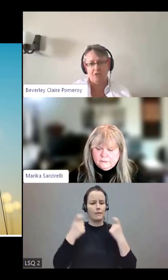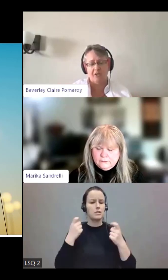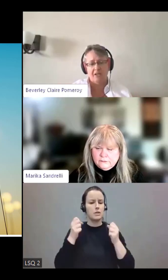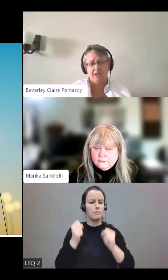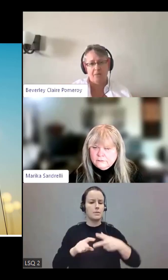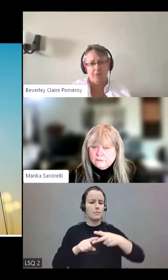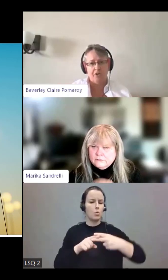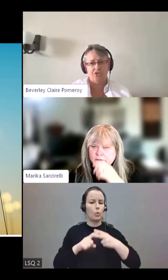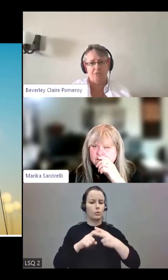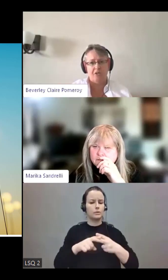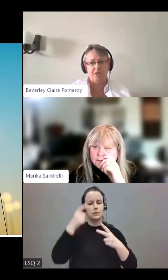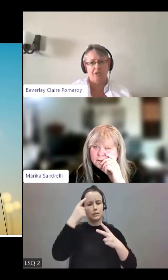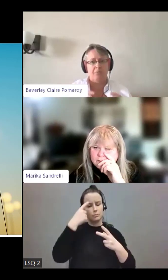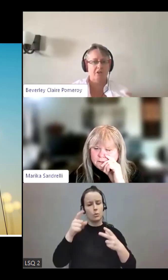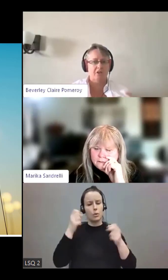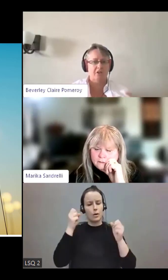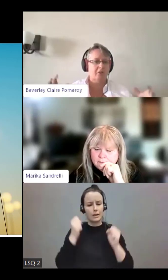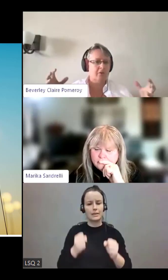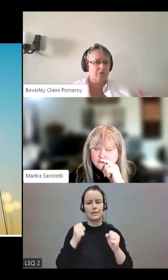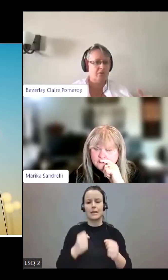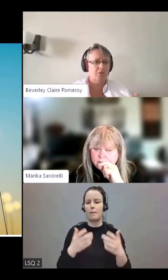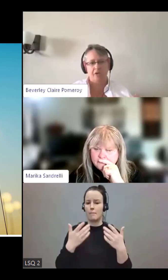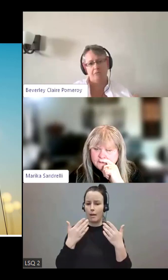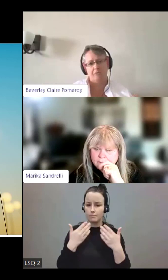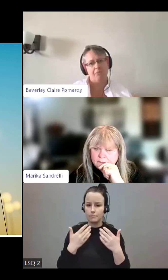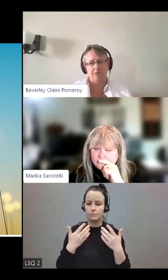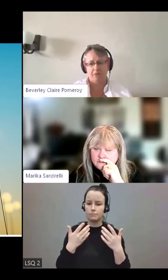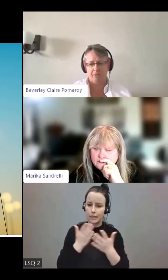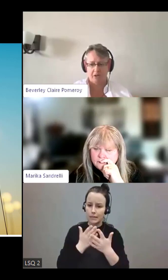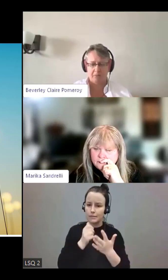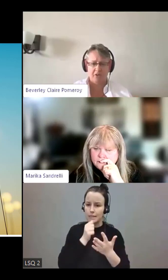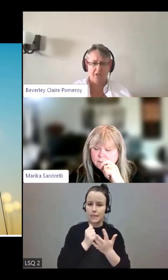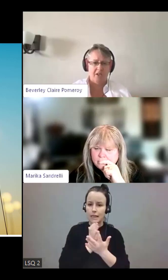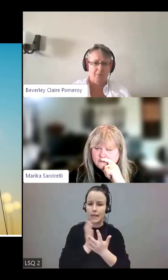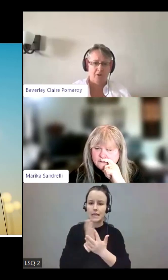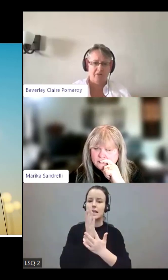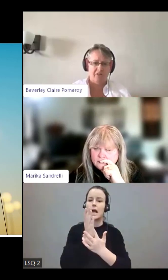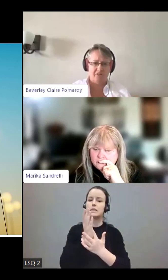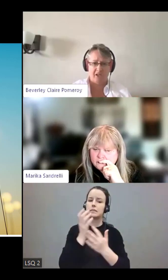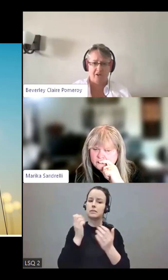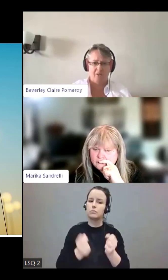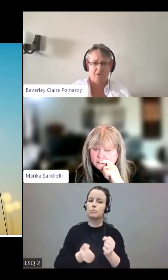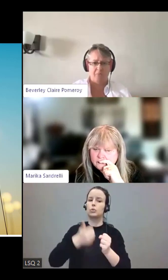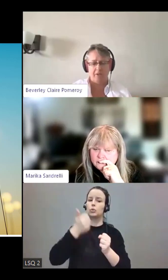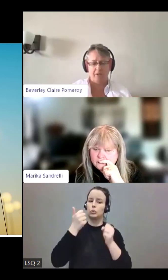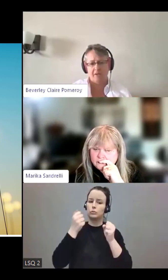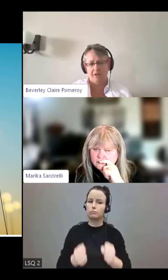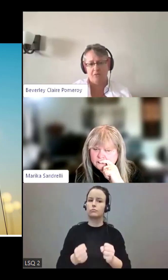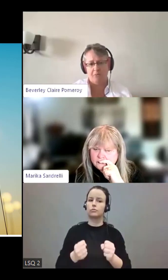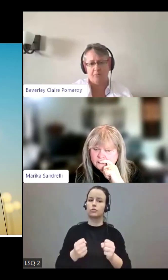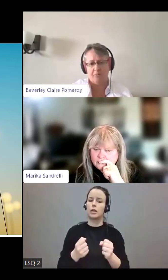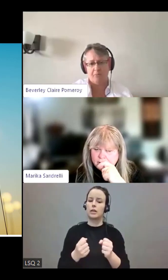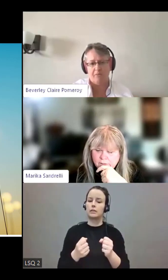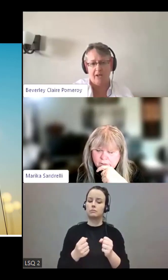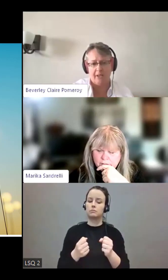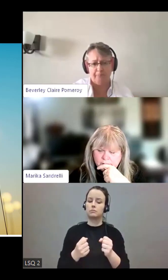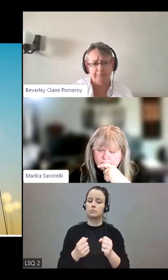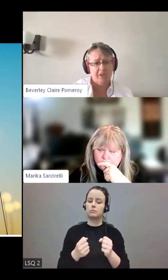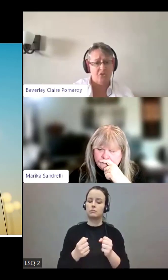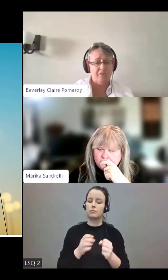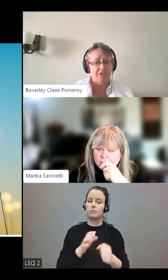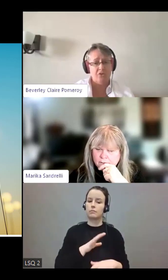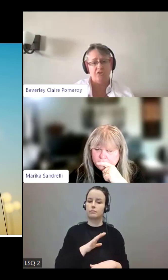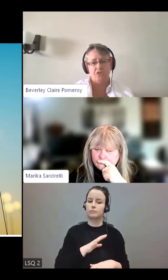nos partenariats avec peut-être des groupes qui ont été affectés par le niveau de soins qu'on leur offrait. Donc, je m'en